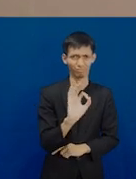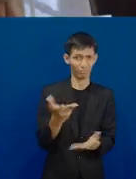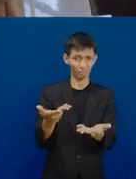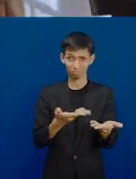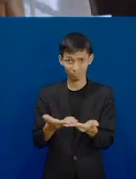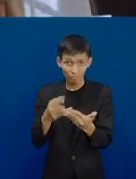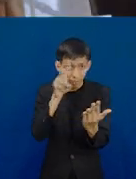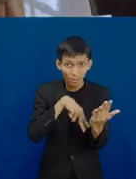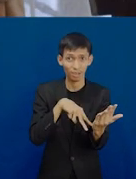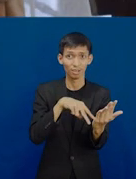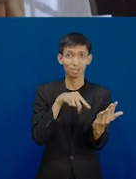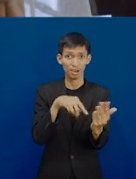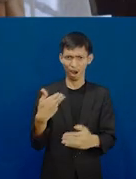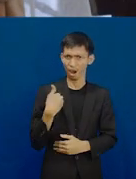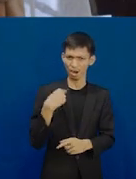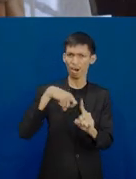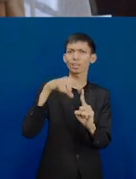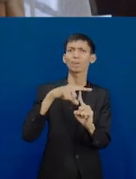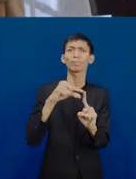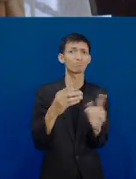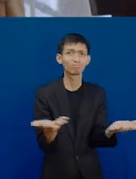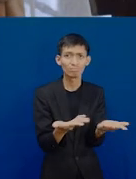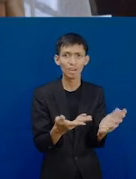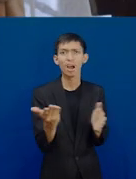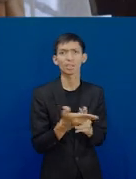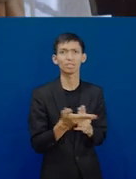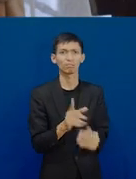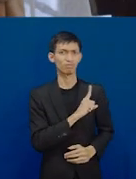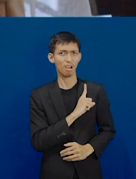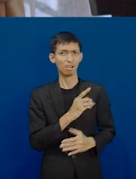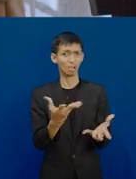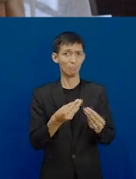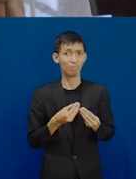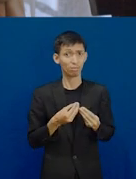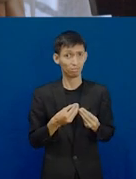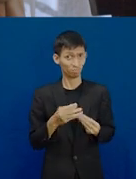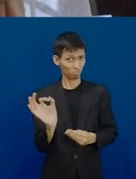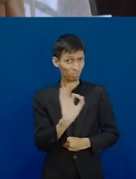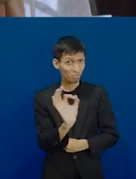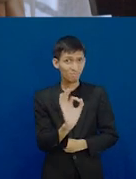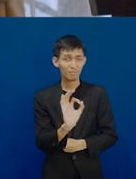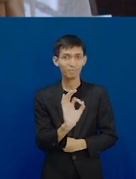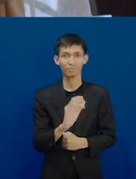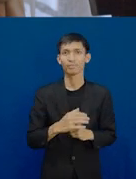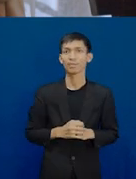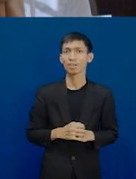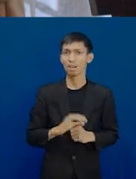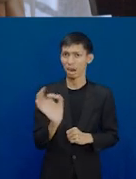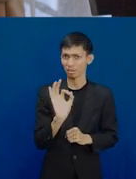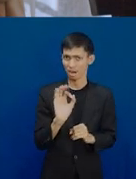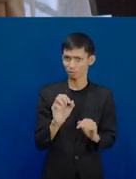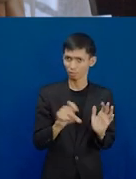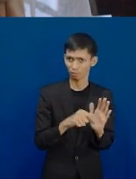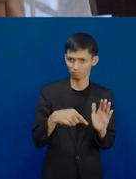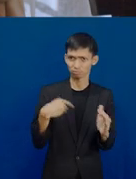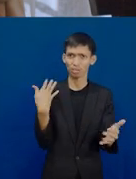kependudukan. Nah, karena itu memang kami hadir untuk memastikan bahwa mereka juga punya hak dasar yang sama untuk mendapatkan layanan